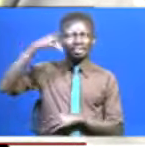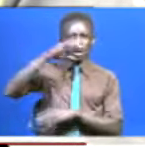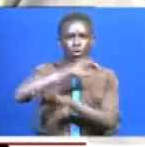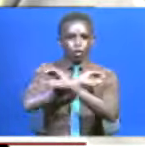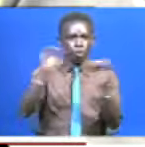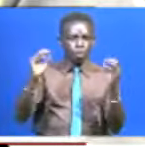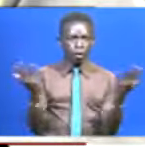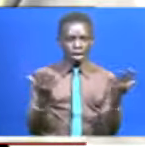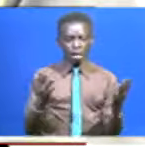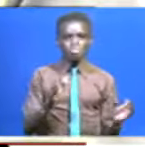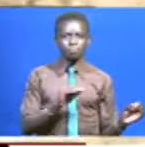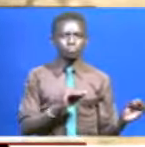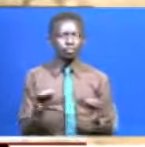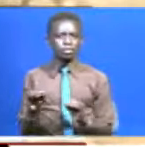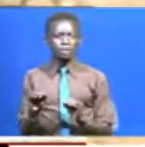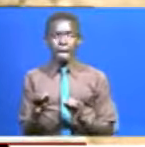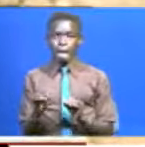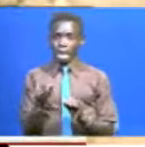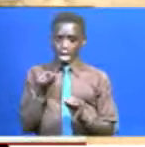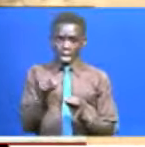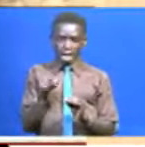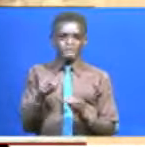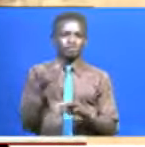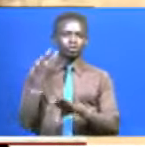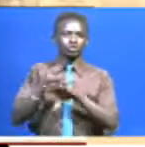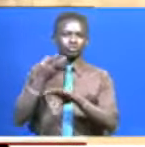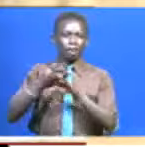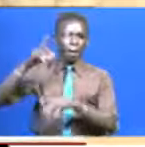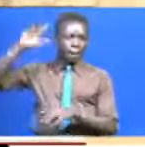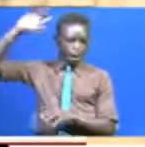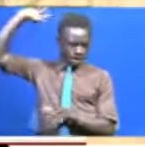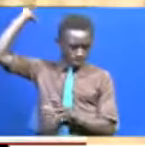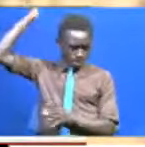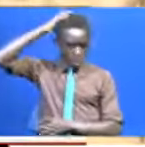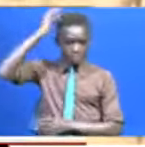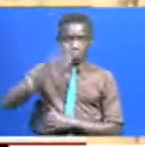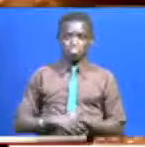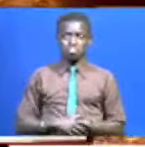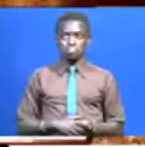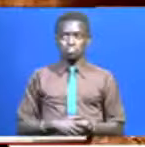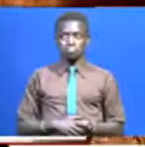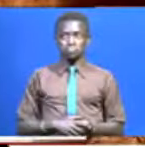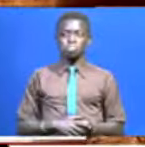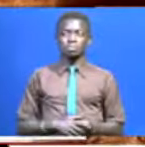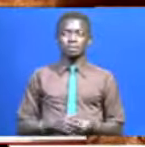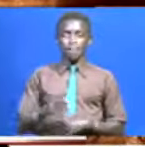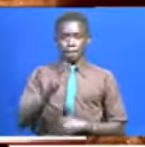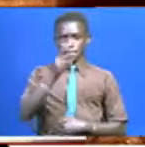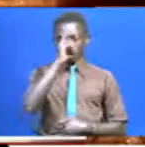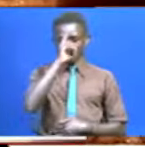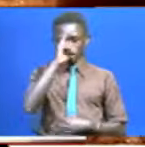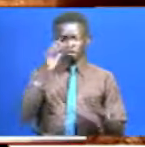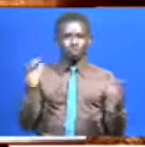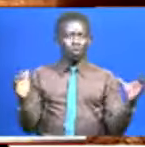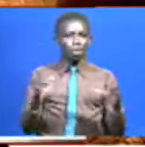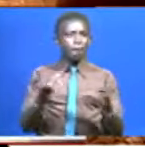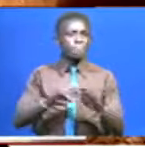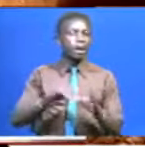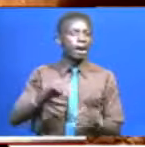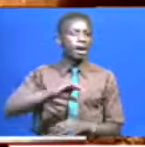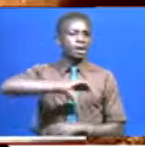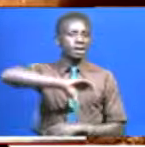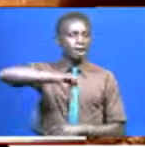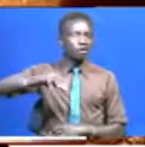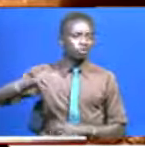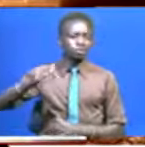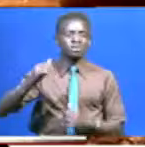ndio mawe ilimwangukia kutoka juu. Polisi waliopeleka mwili wa marehemu katika makafani hospitali kuu ya kaunti ya Nyamira wamesema alikuwa na majeraha